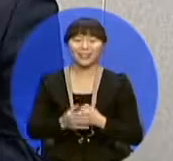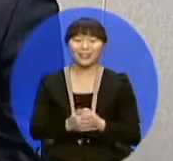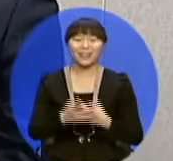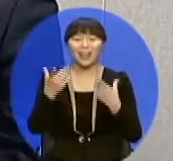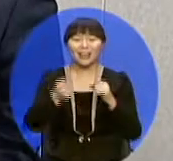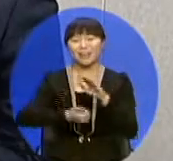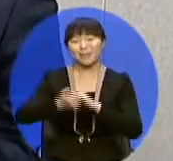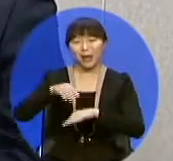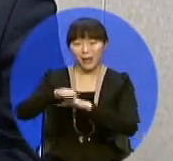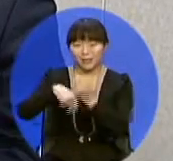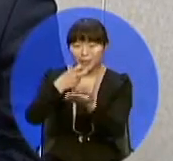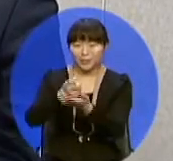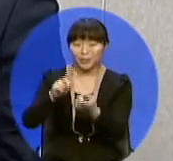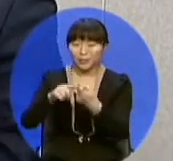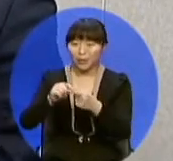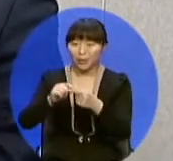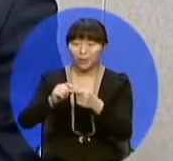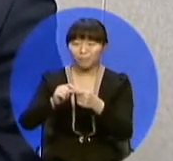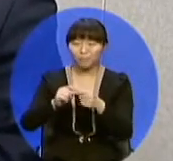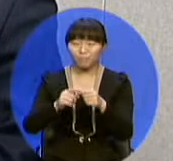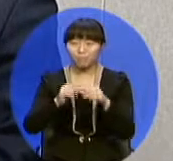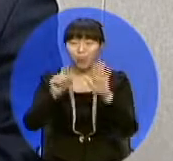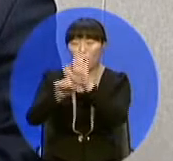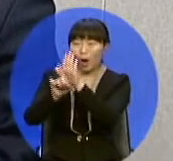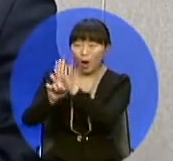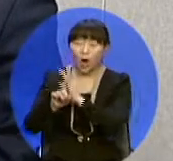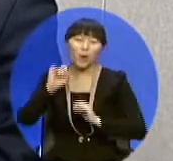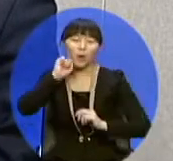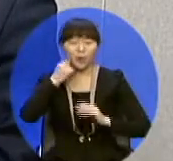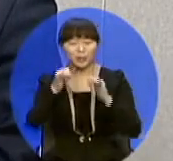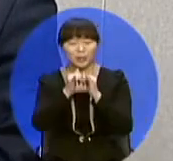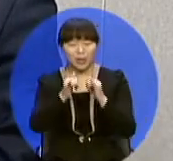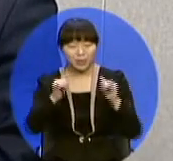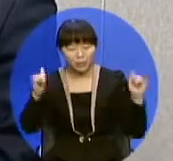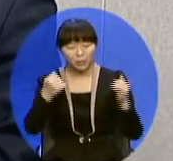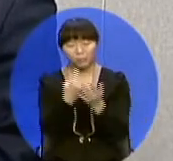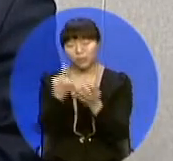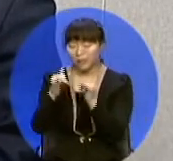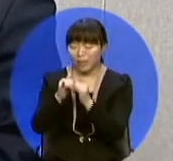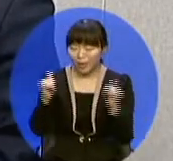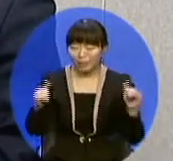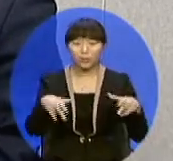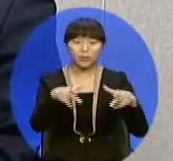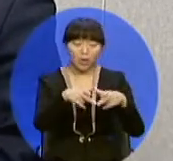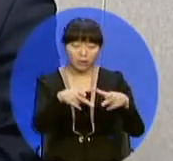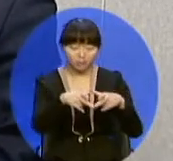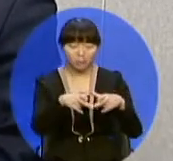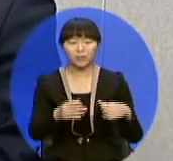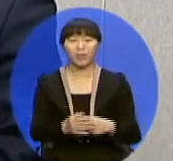이런 희망카 제도를 좀 더 알리면서도. 앞으로 어려운 사람들, 소외계층과 또